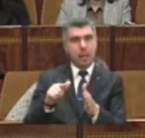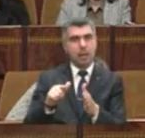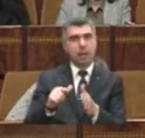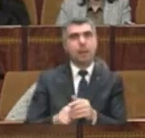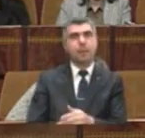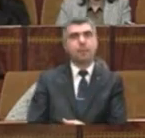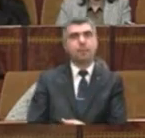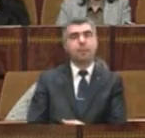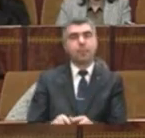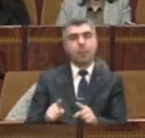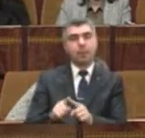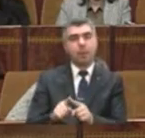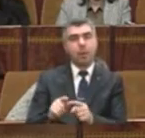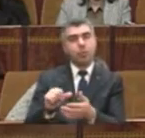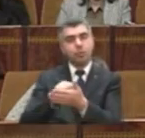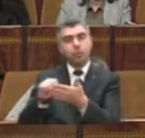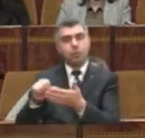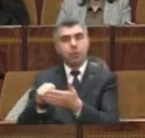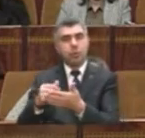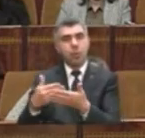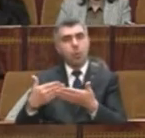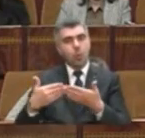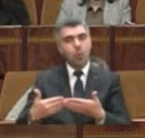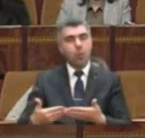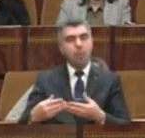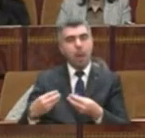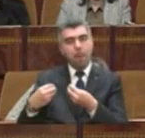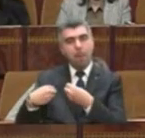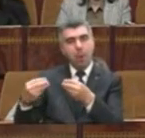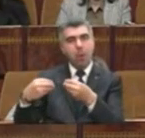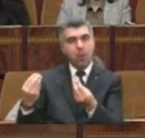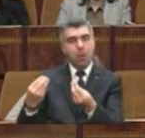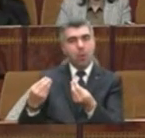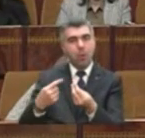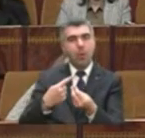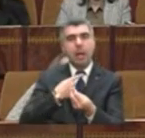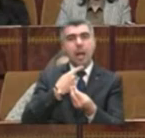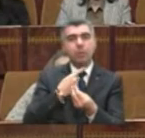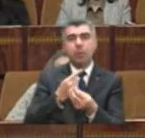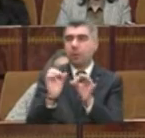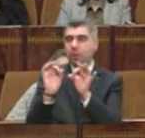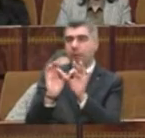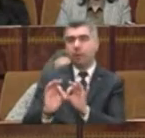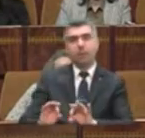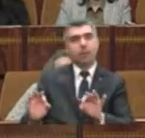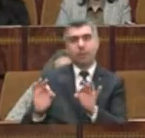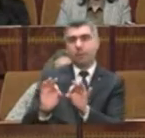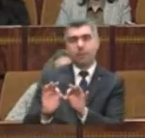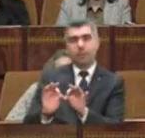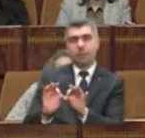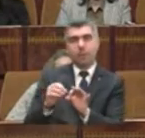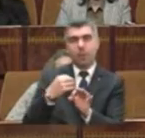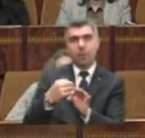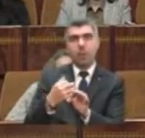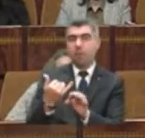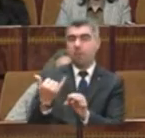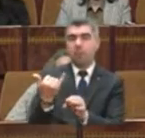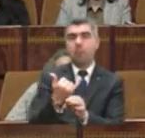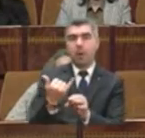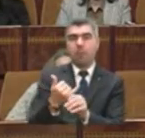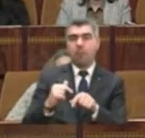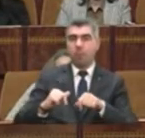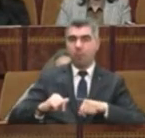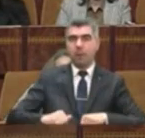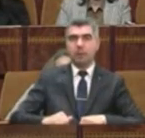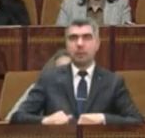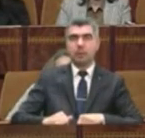تجيب السلع من برا، واليوم ما عندهم ما يبيعوا في الاسواق في المحلات ديالهم. لهذا تنطلبكم السيد الوزير